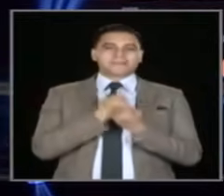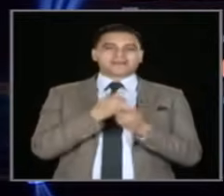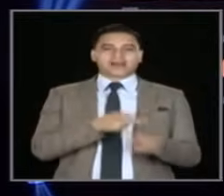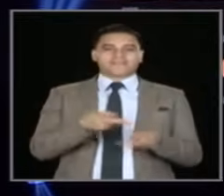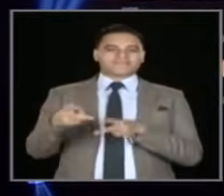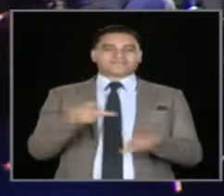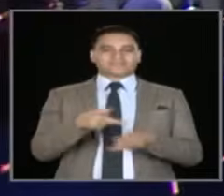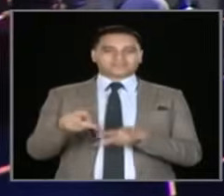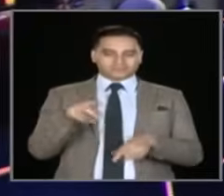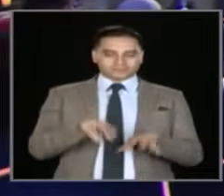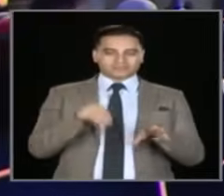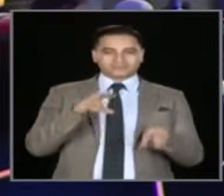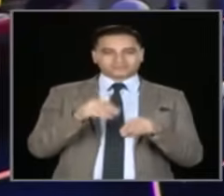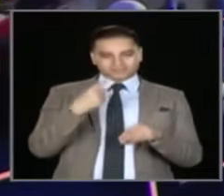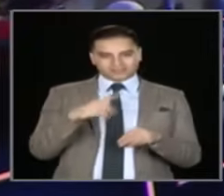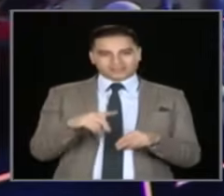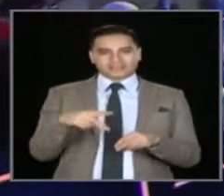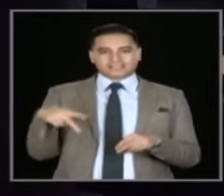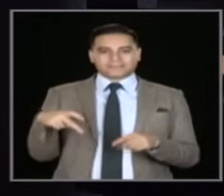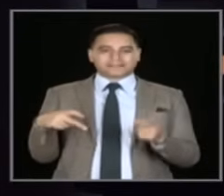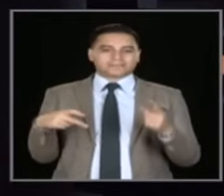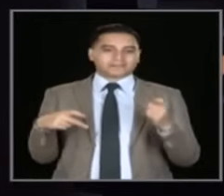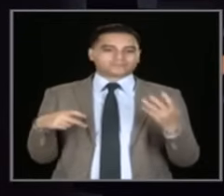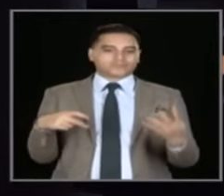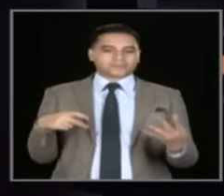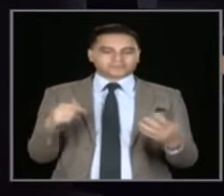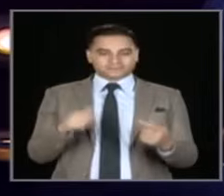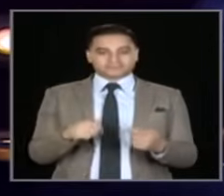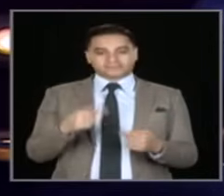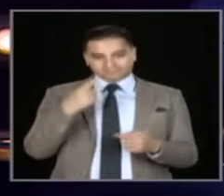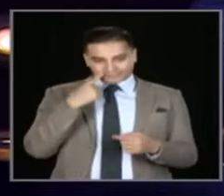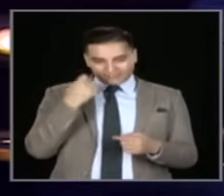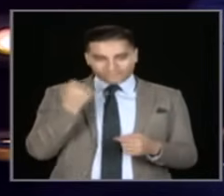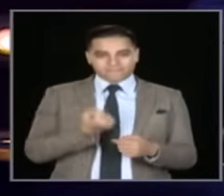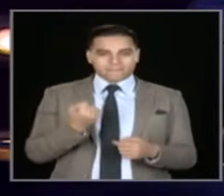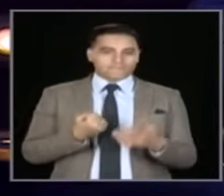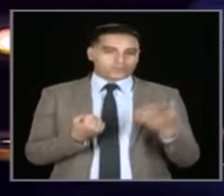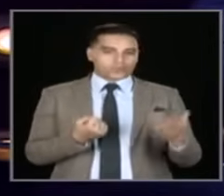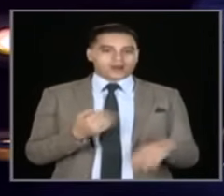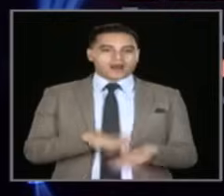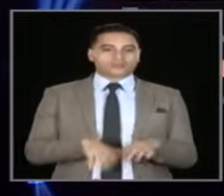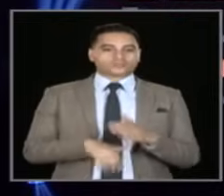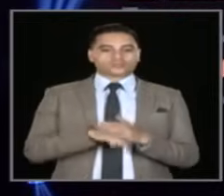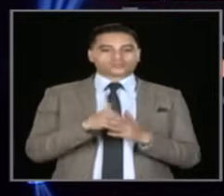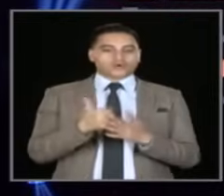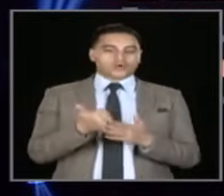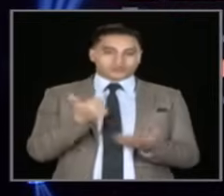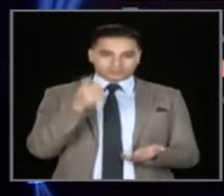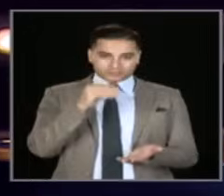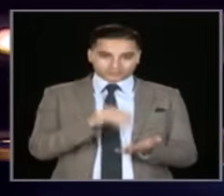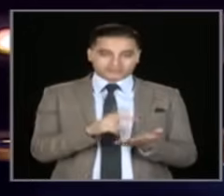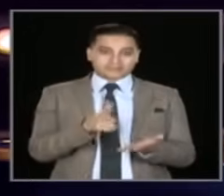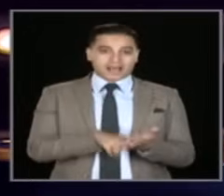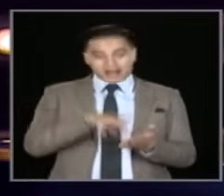145 فالنسيا، 80 البصمة. فالنسيا ألف مبروك الثلاث نقاط، برافو عليكم.